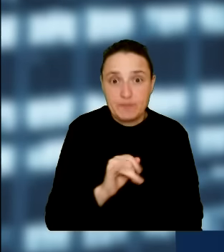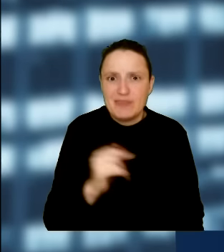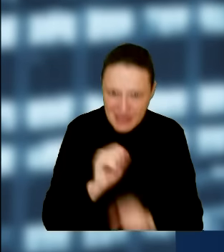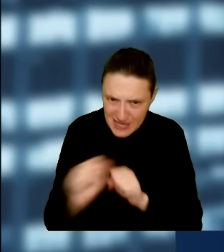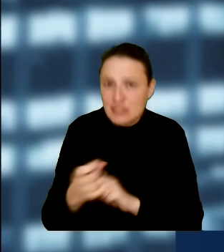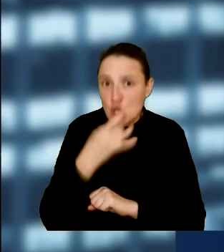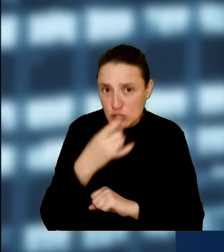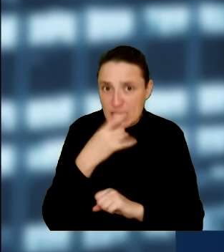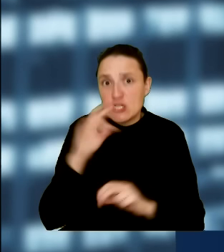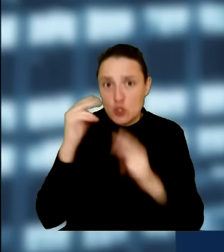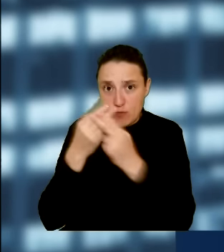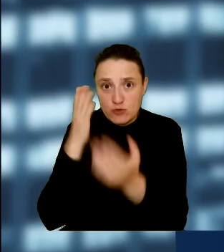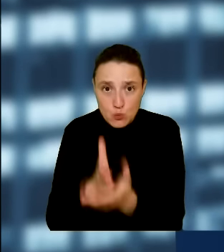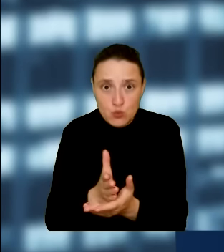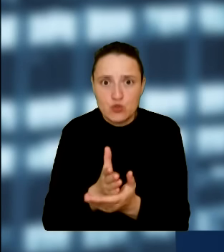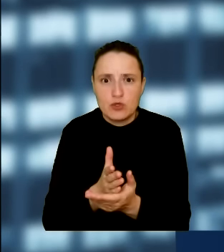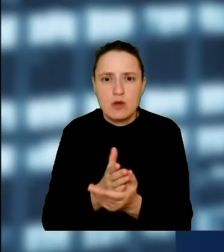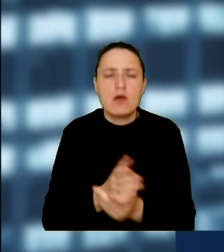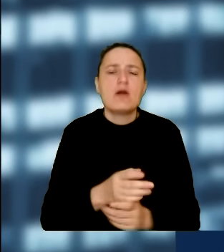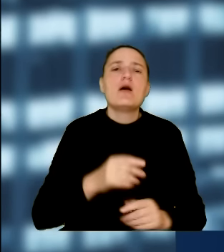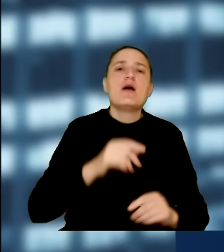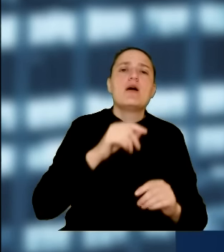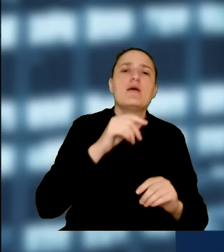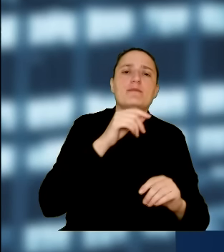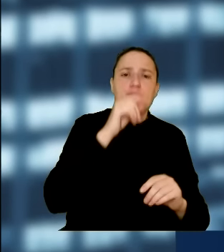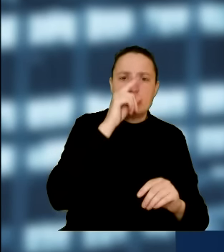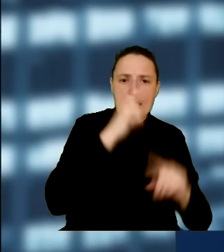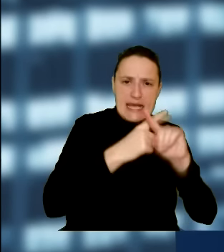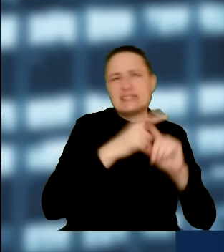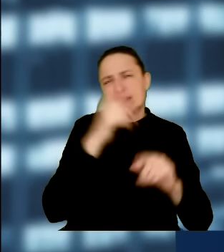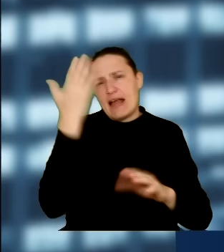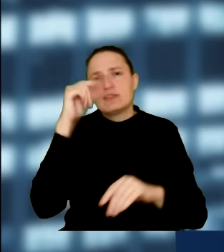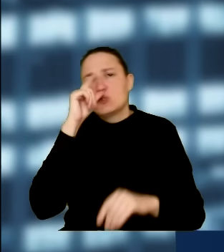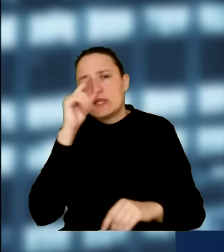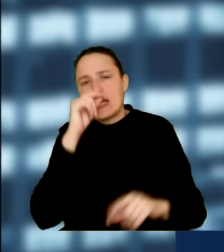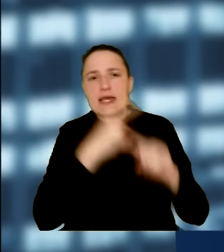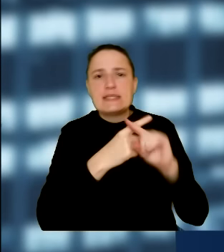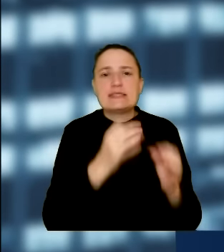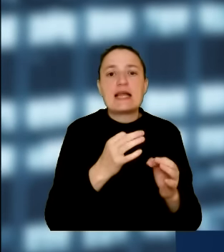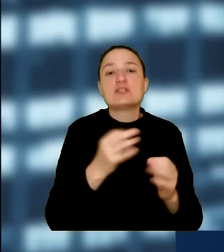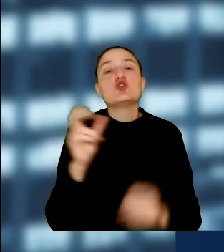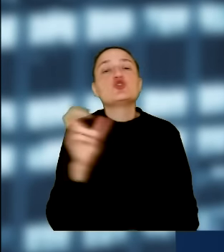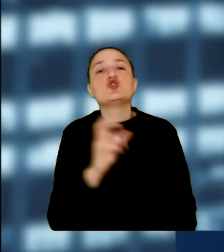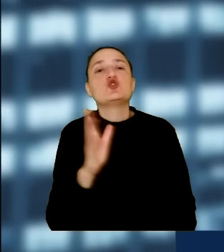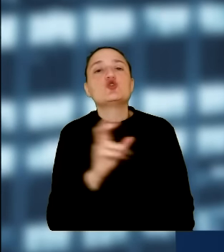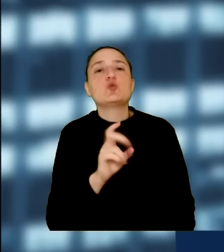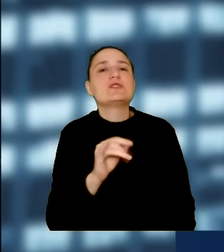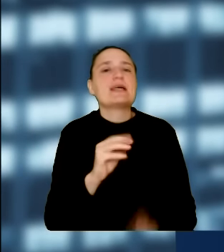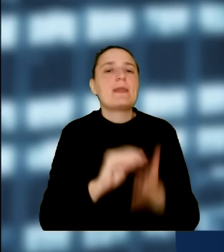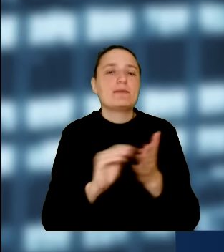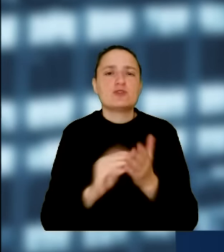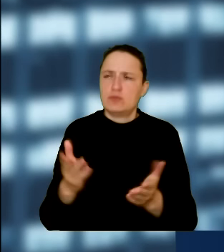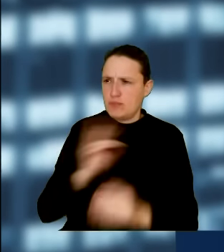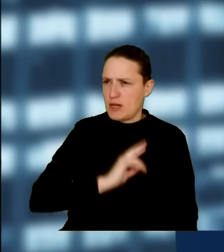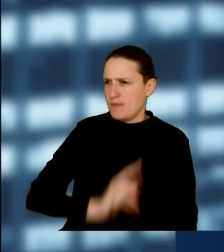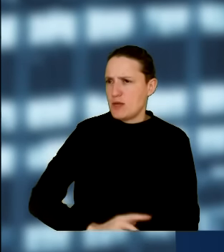Tuska. Na X-ie, czyli dawnym Twitterze, pan profesor Szczucki napisał tak. Panie premierze Tusk,